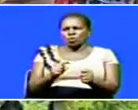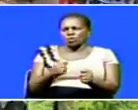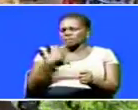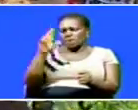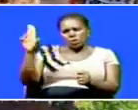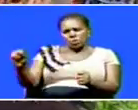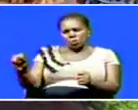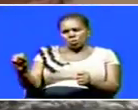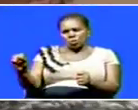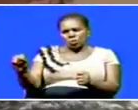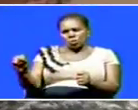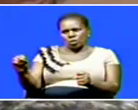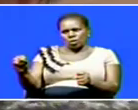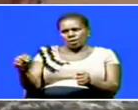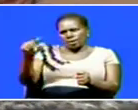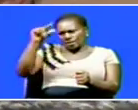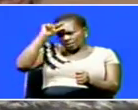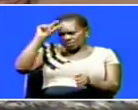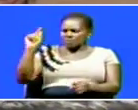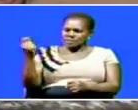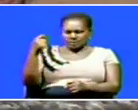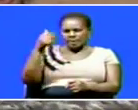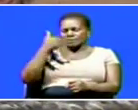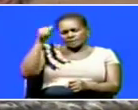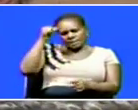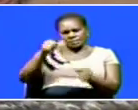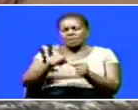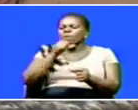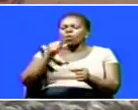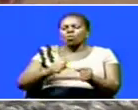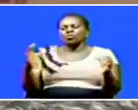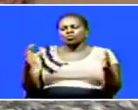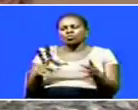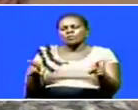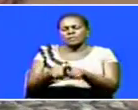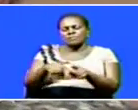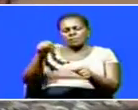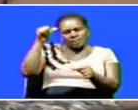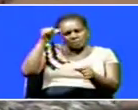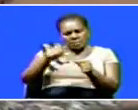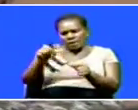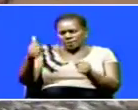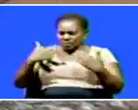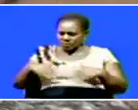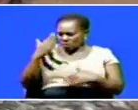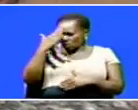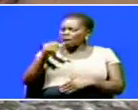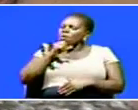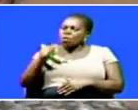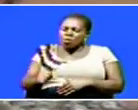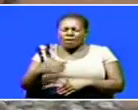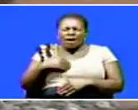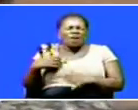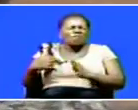hapana. Serikali ya Kenya iwakumbuke sana, vile inakumbukanga wale wengine. Kwa sababu wasee wako na